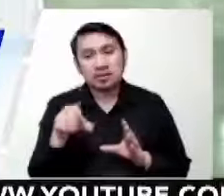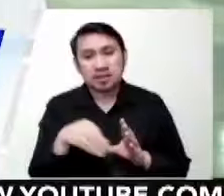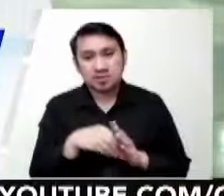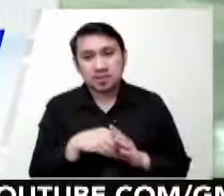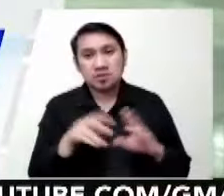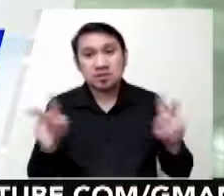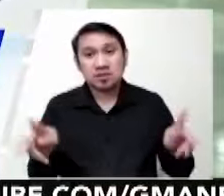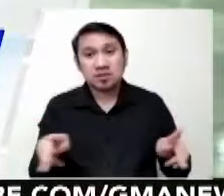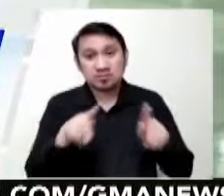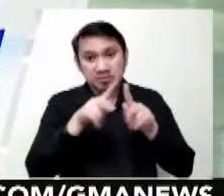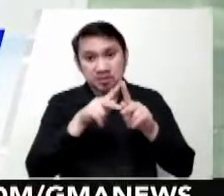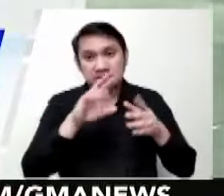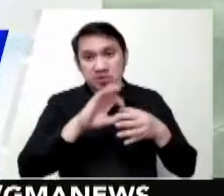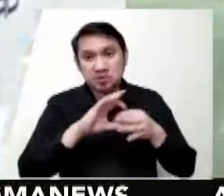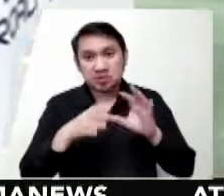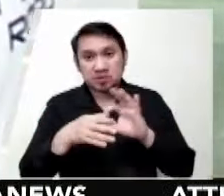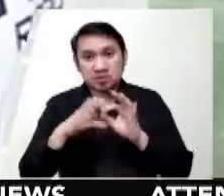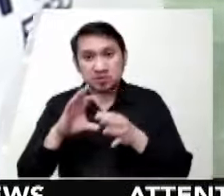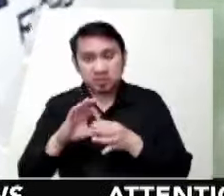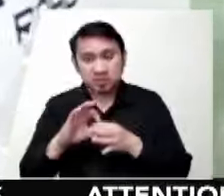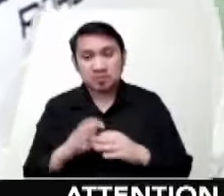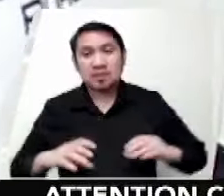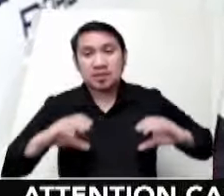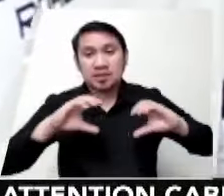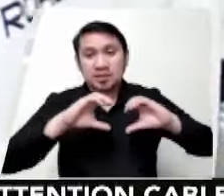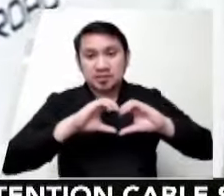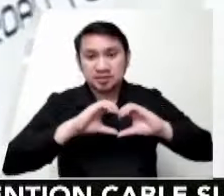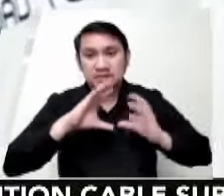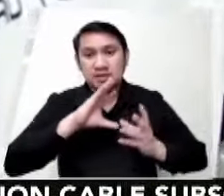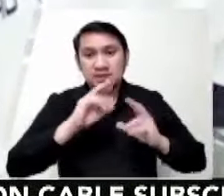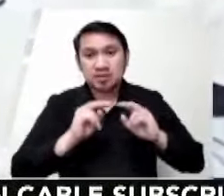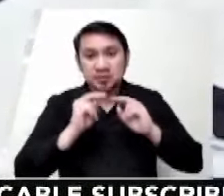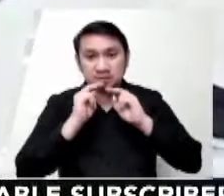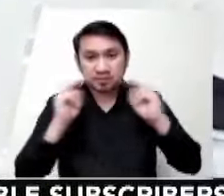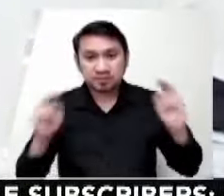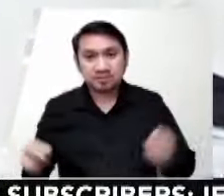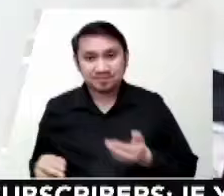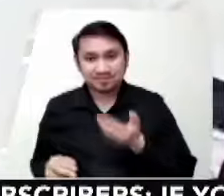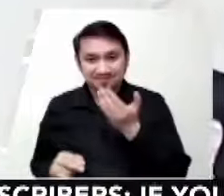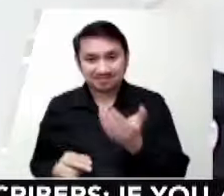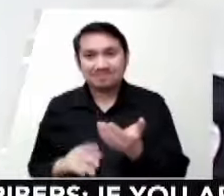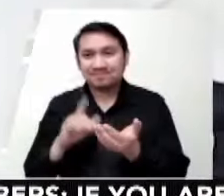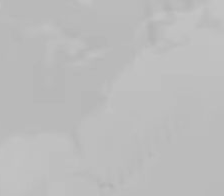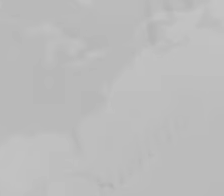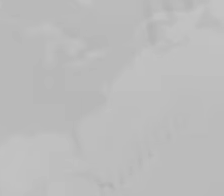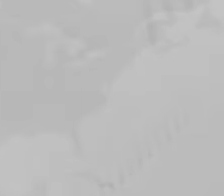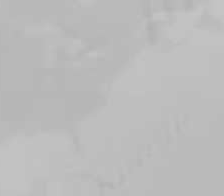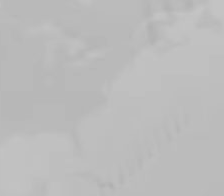Para sa GMA Integrated News, Rafi Tima nakatutok, 24 oras.